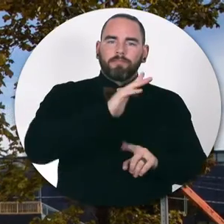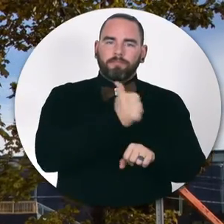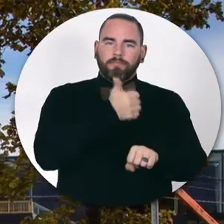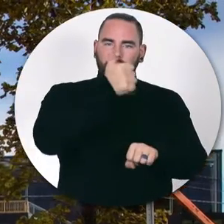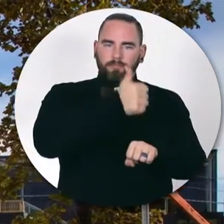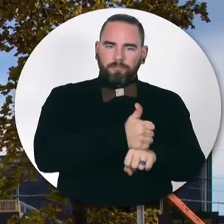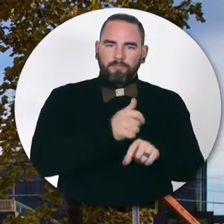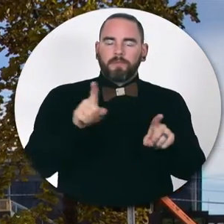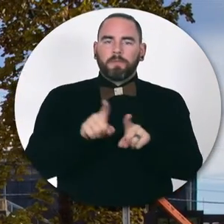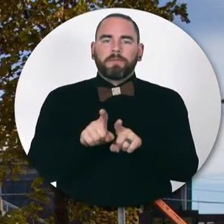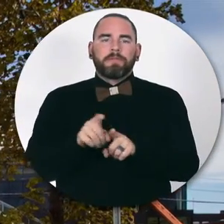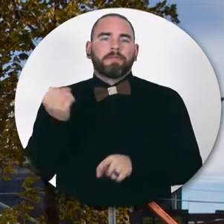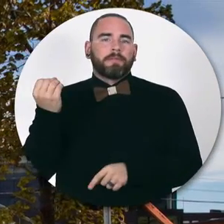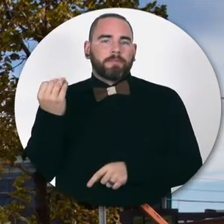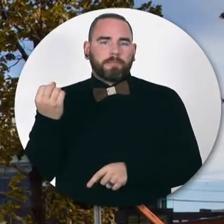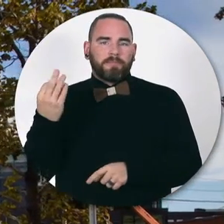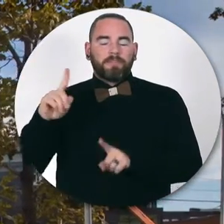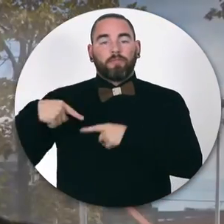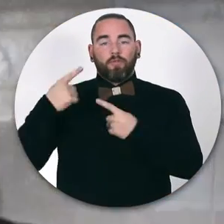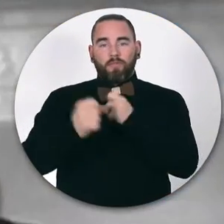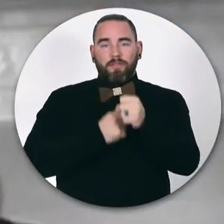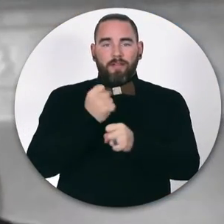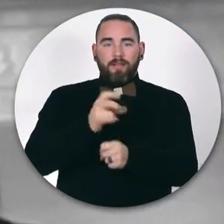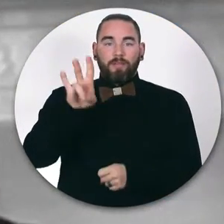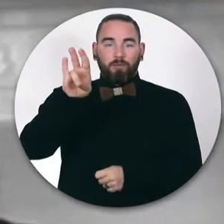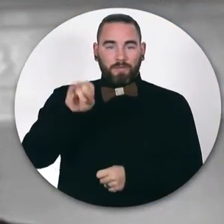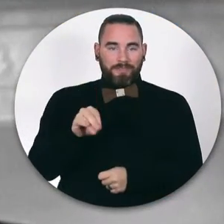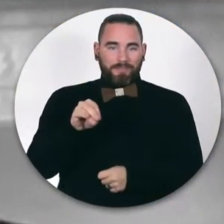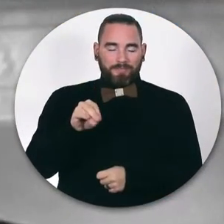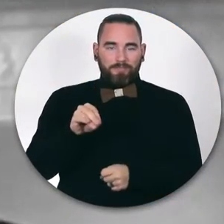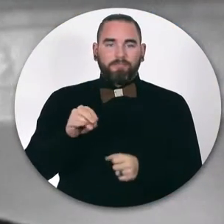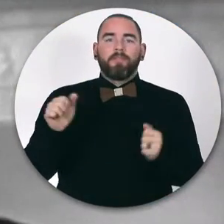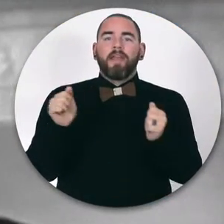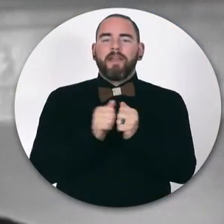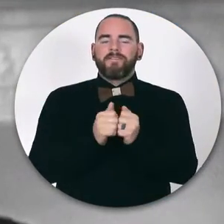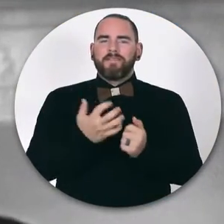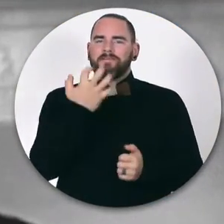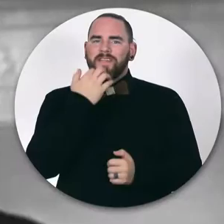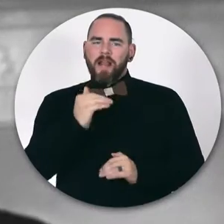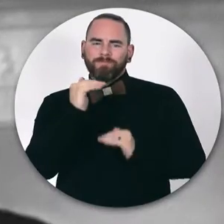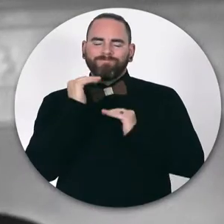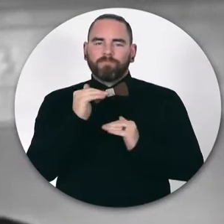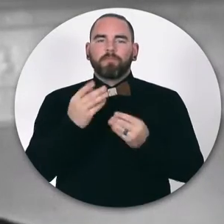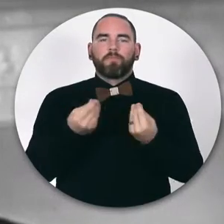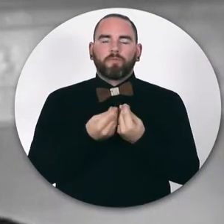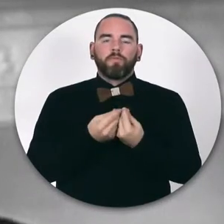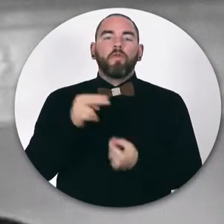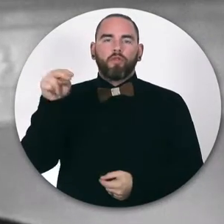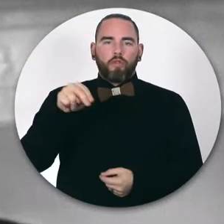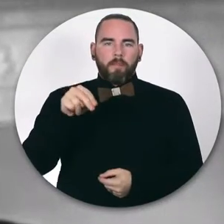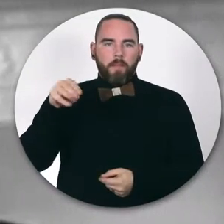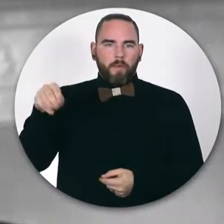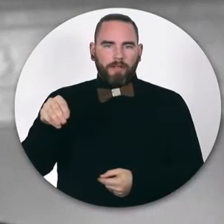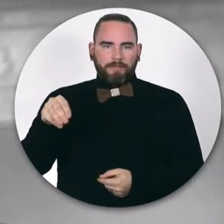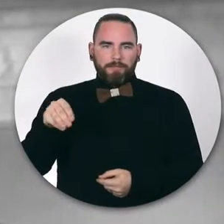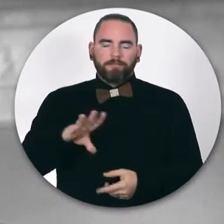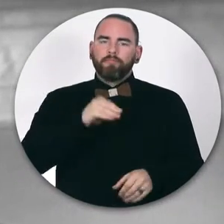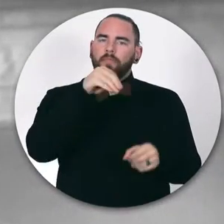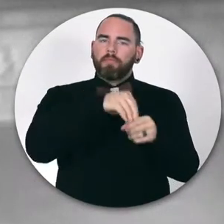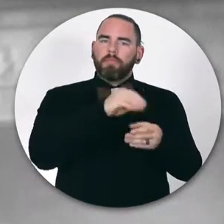efforts réalisés par les milieux institutionnels et privés depuis les années 70, notamment par les valeurs défendues par Normand